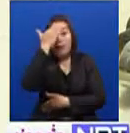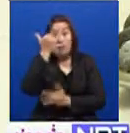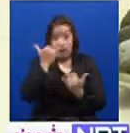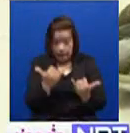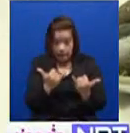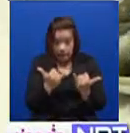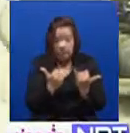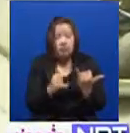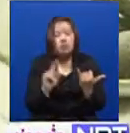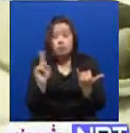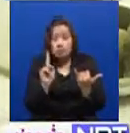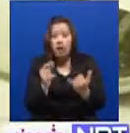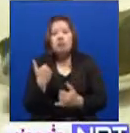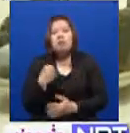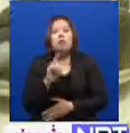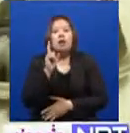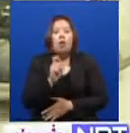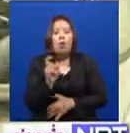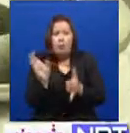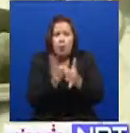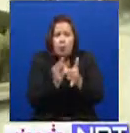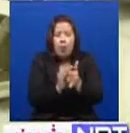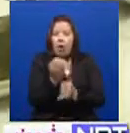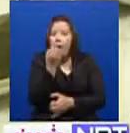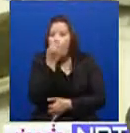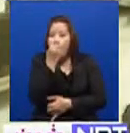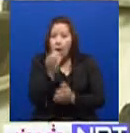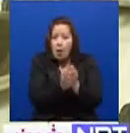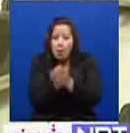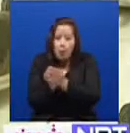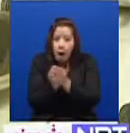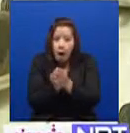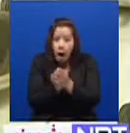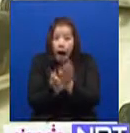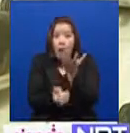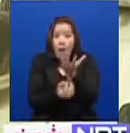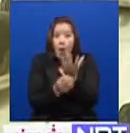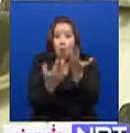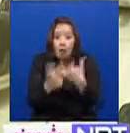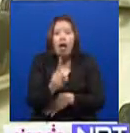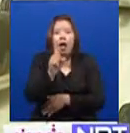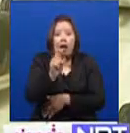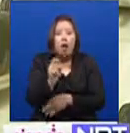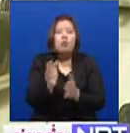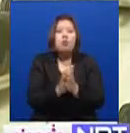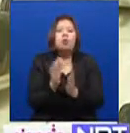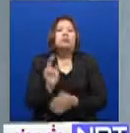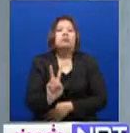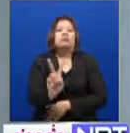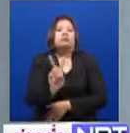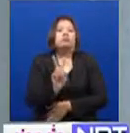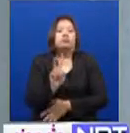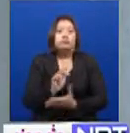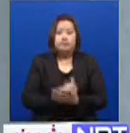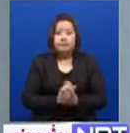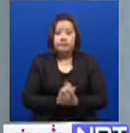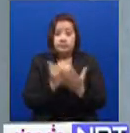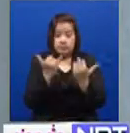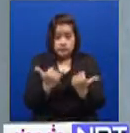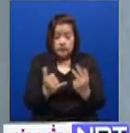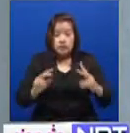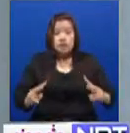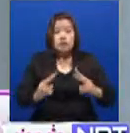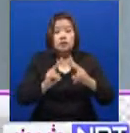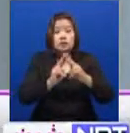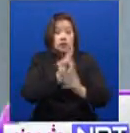าห์ที่ผ่านมามีผู้ได้รับพิษจากการรับประทานปลาปักกระเป้าปรุงสุกถึงขั้นเสียชีวิต2ราย กระทรวงสาธารณสุขจึงมีคำแนะน